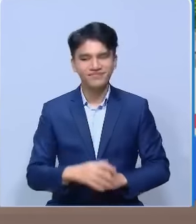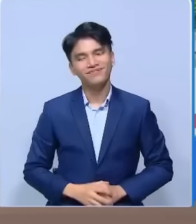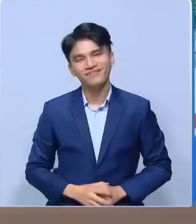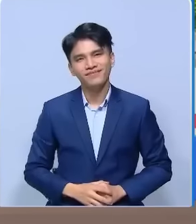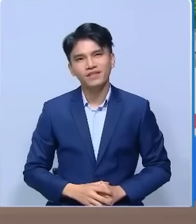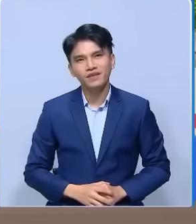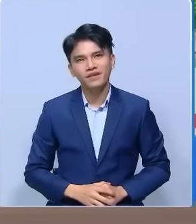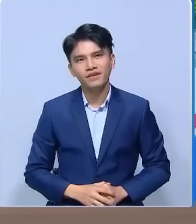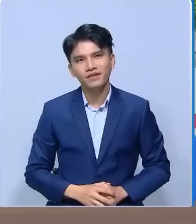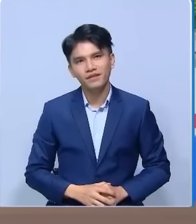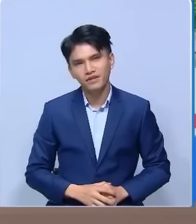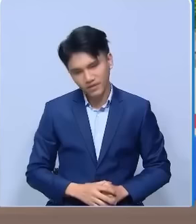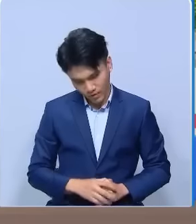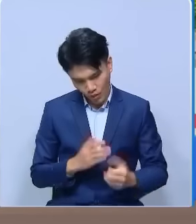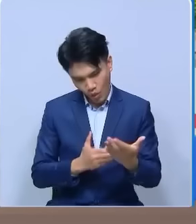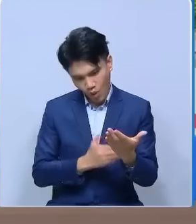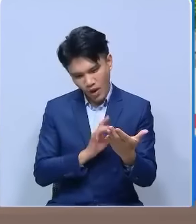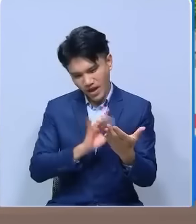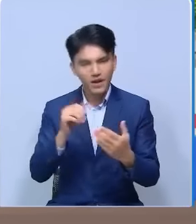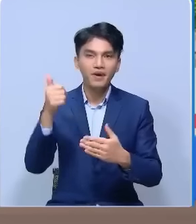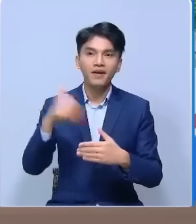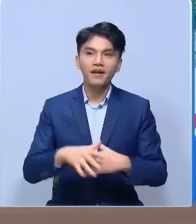ช้แต่หวังพึ่งแบบเรื่องแบบนี้บางทีมันก็ไม่ได้เ